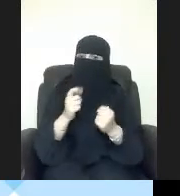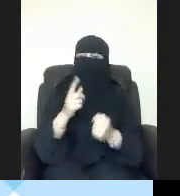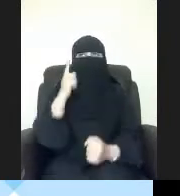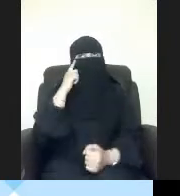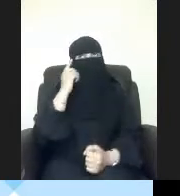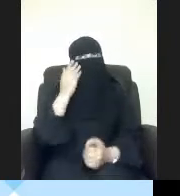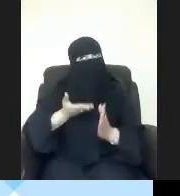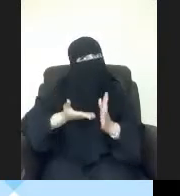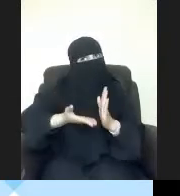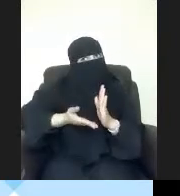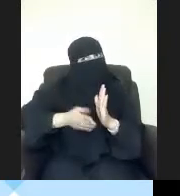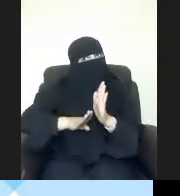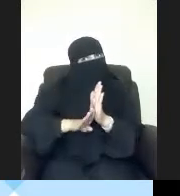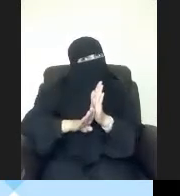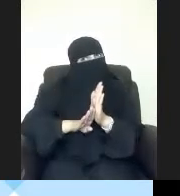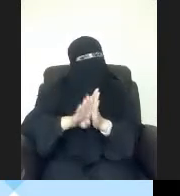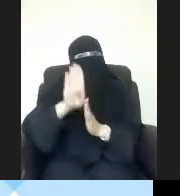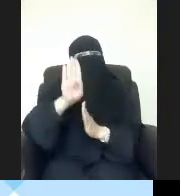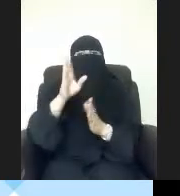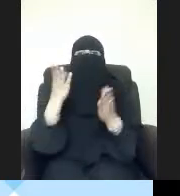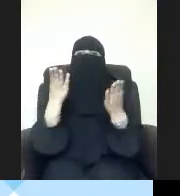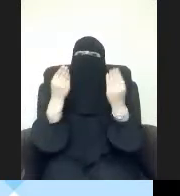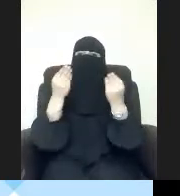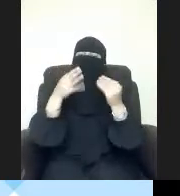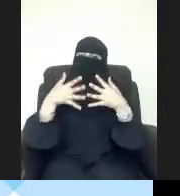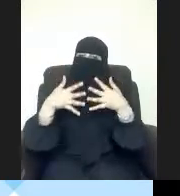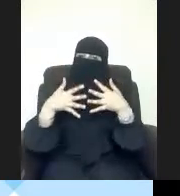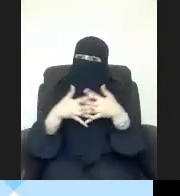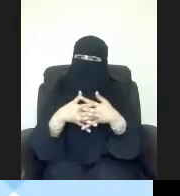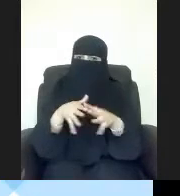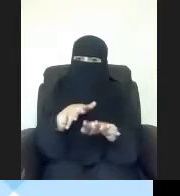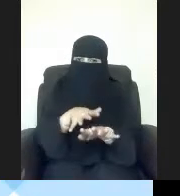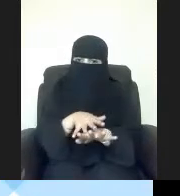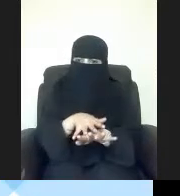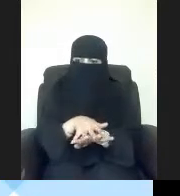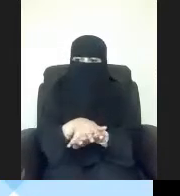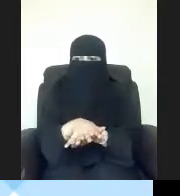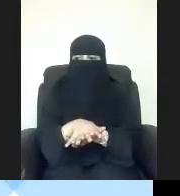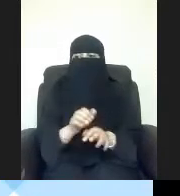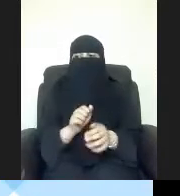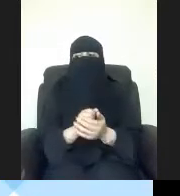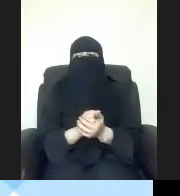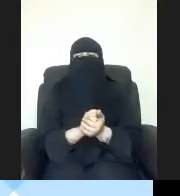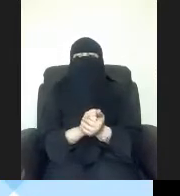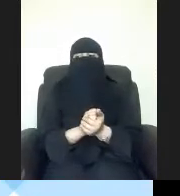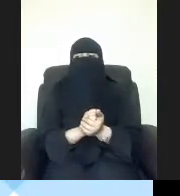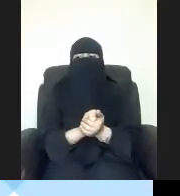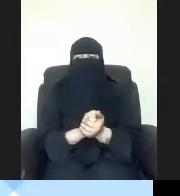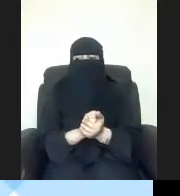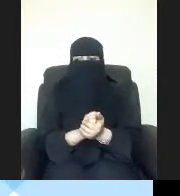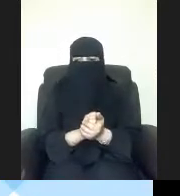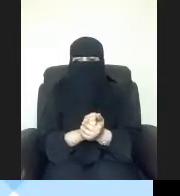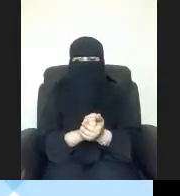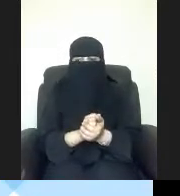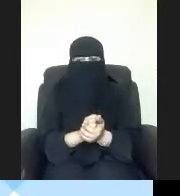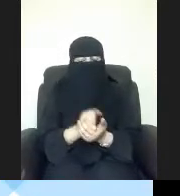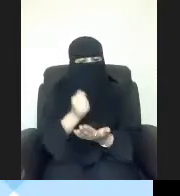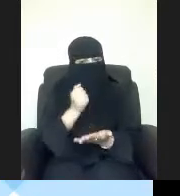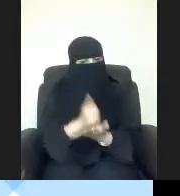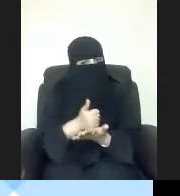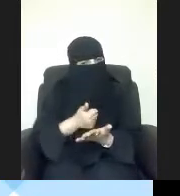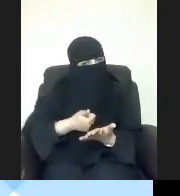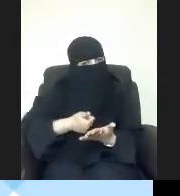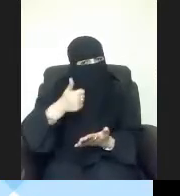التعلم. مصداقية التقييم، لأن ما يتم هو عبارة عن تطبيق